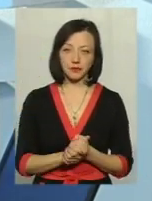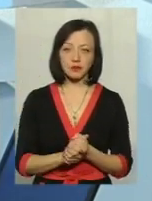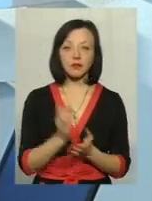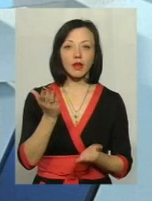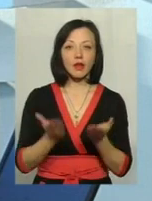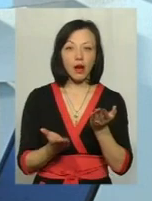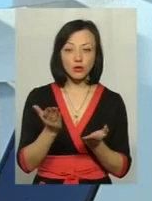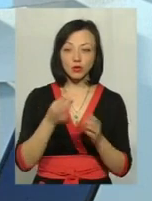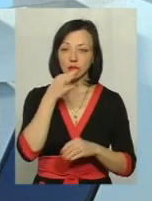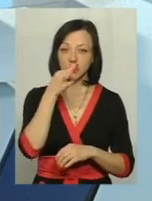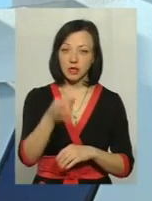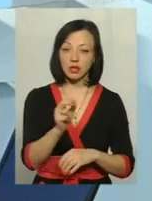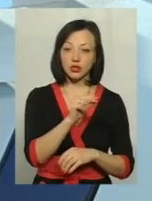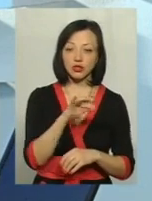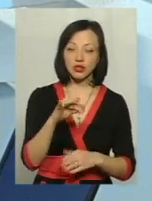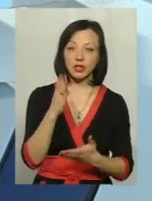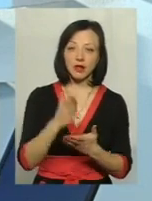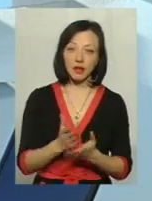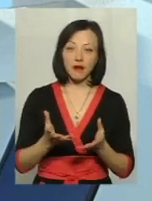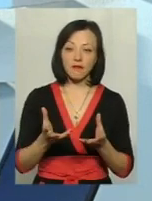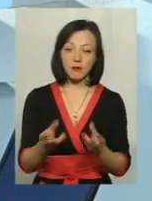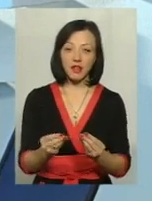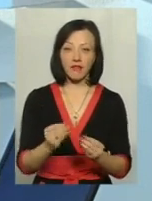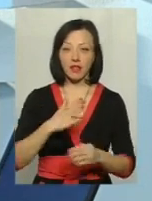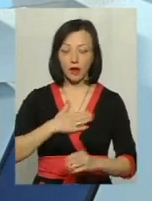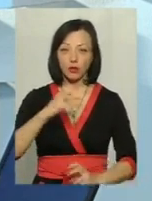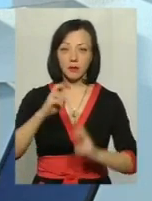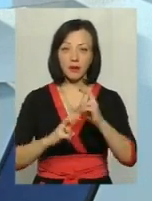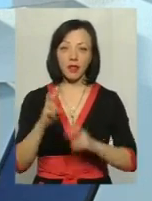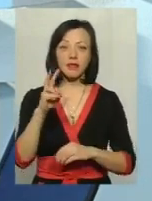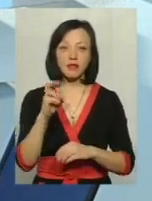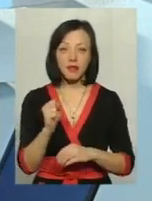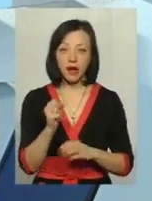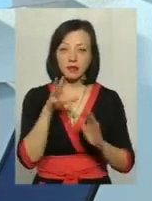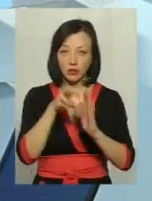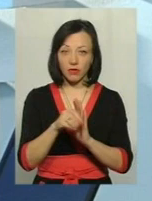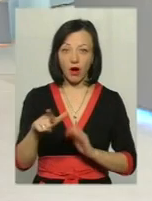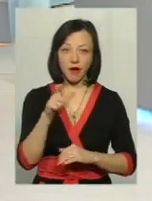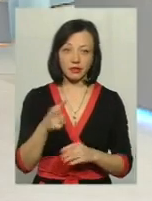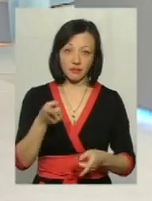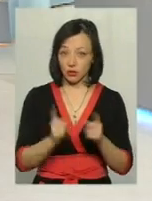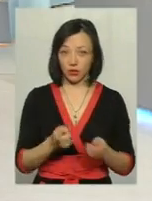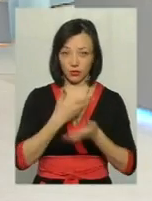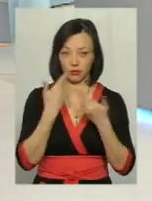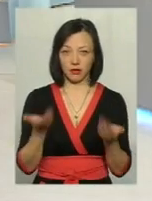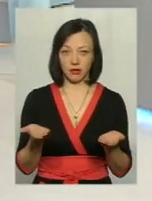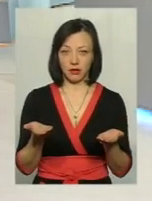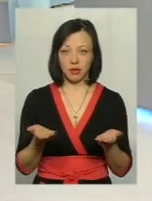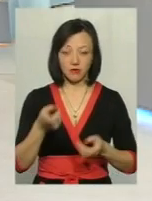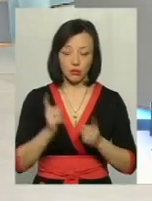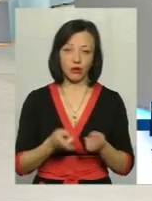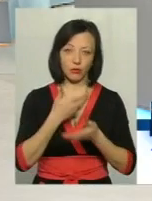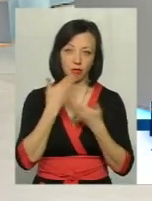Якщо сказати, чи є вплив підприємства на навіть і на складову газу, звичайно є. Звичайно